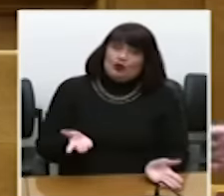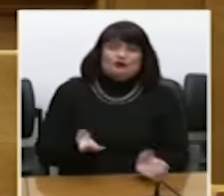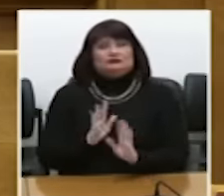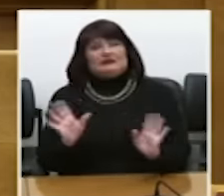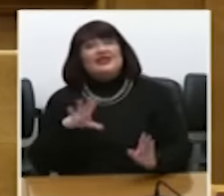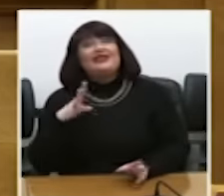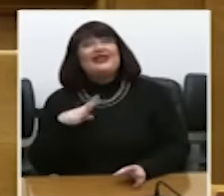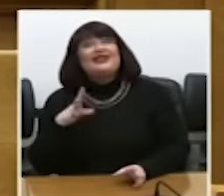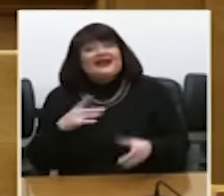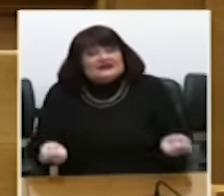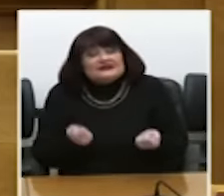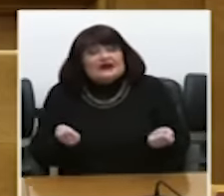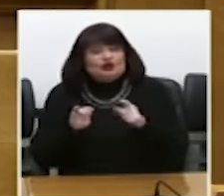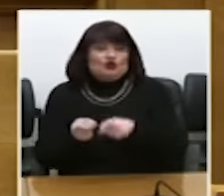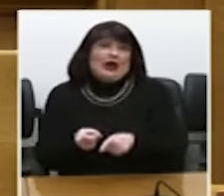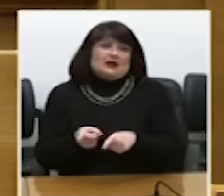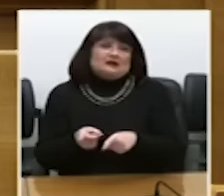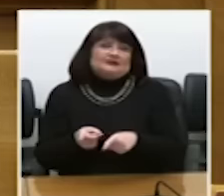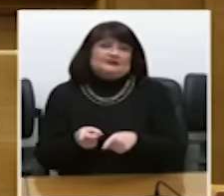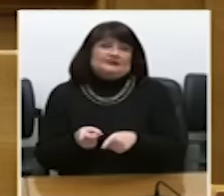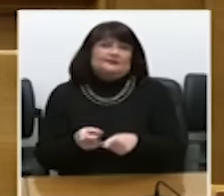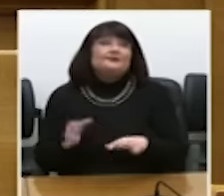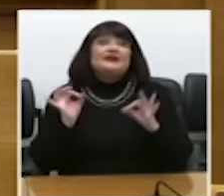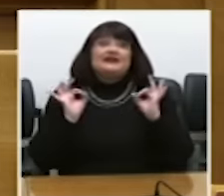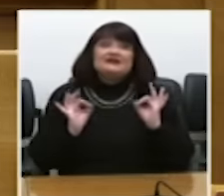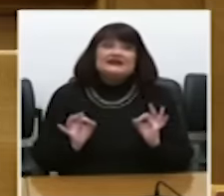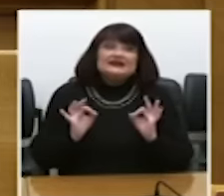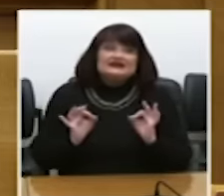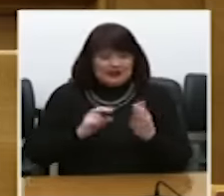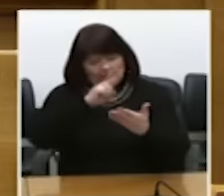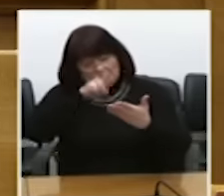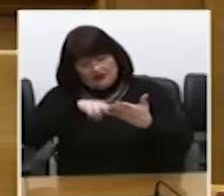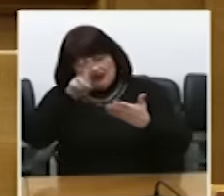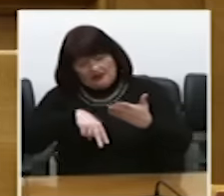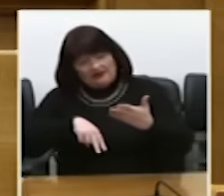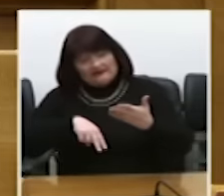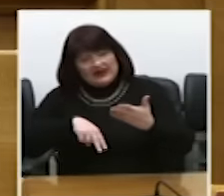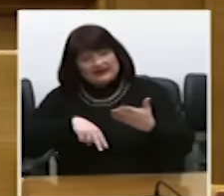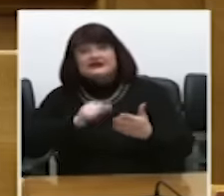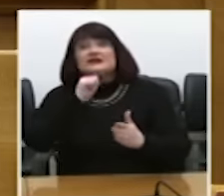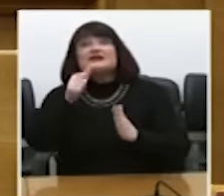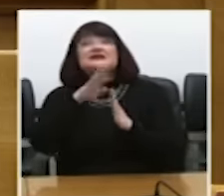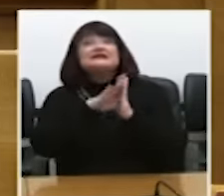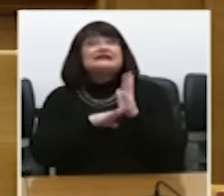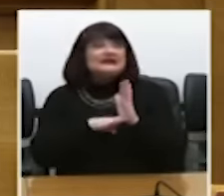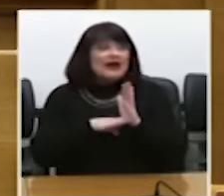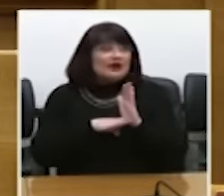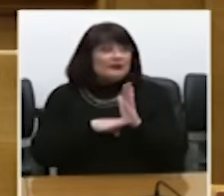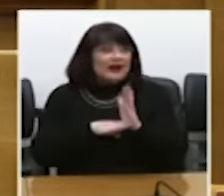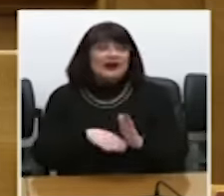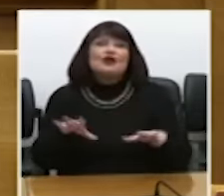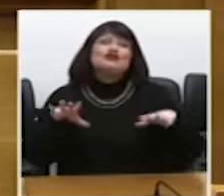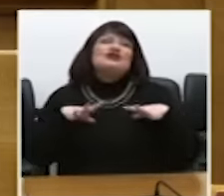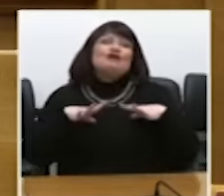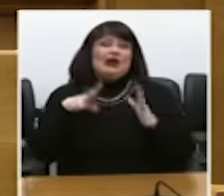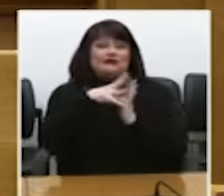να το κάνετε. Την ίδια ώρα βέβαια διαβάζετε και το Σύνταγμα της χώρας όπως σας βολεύει.